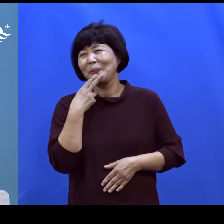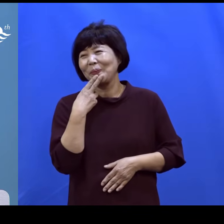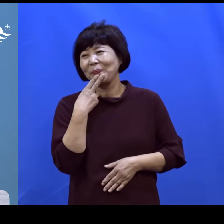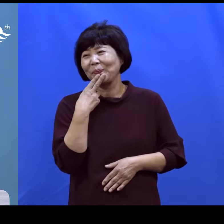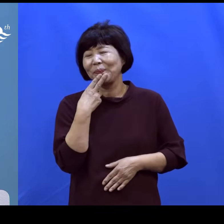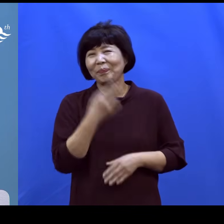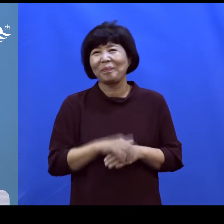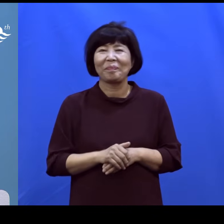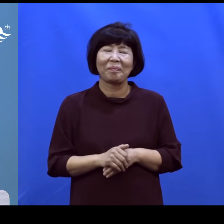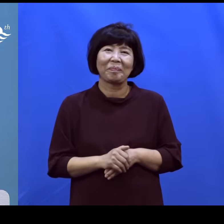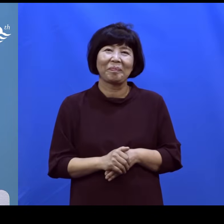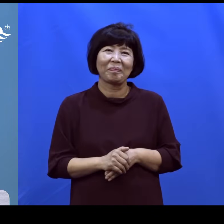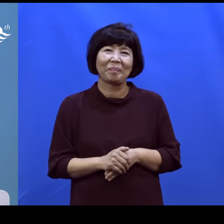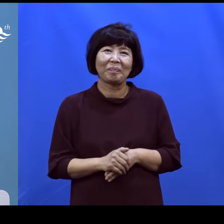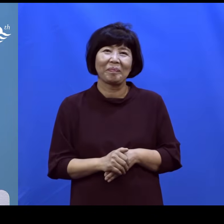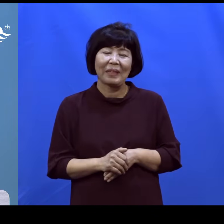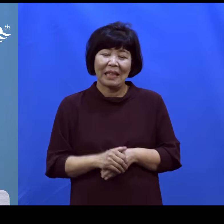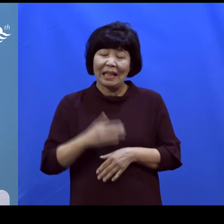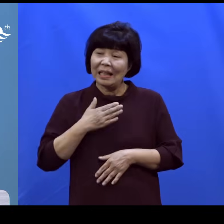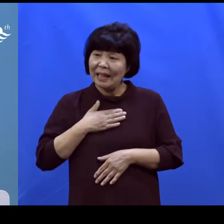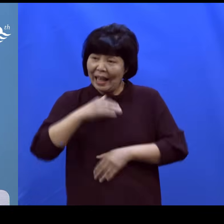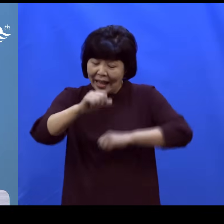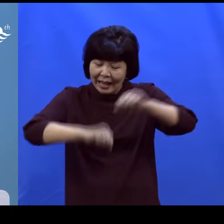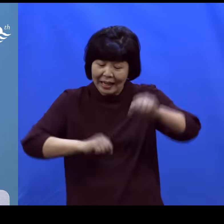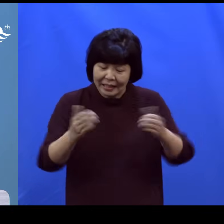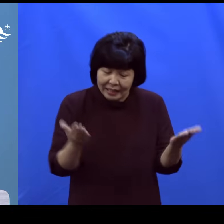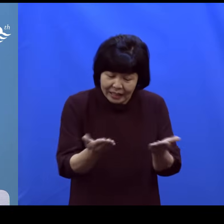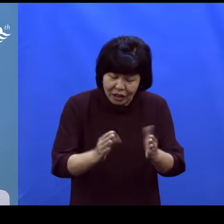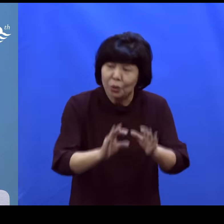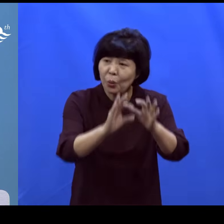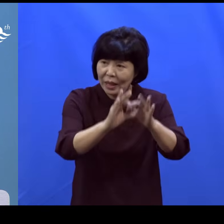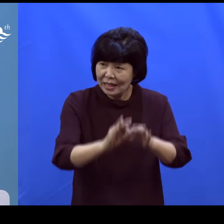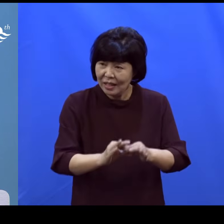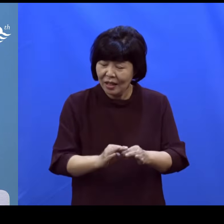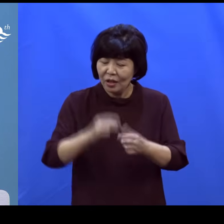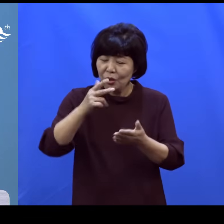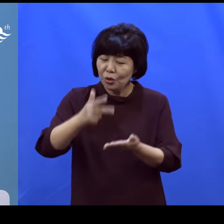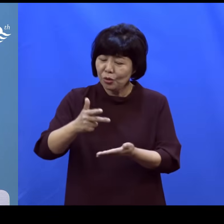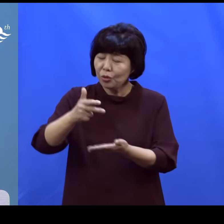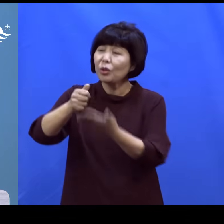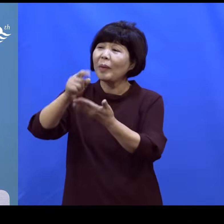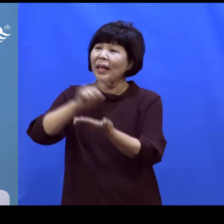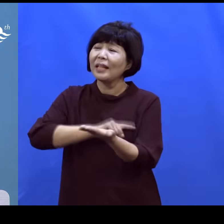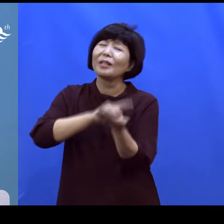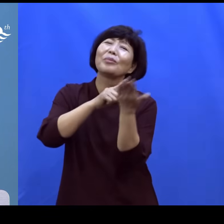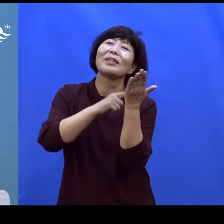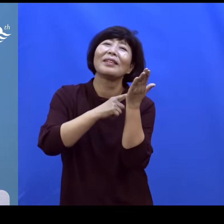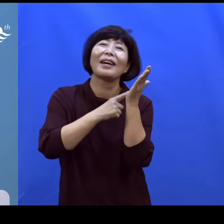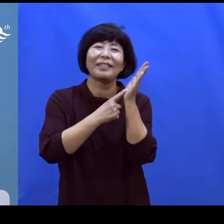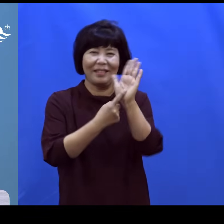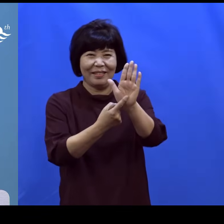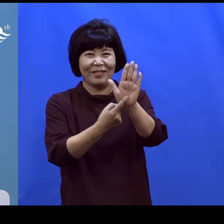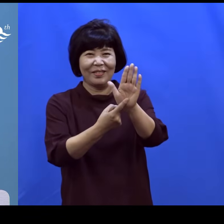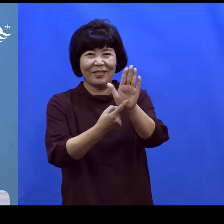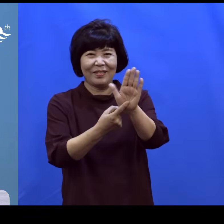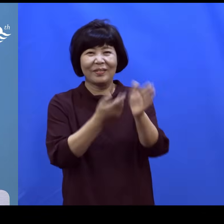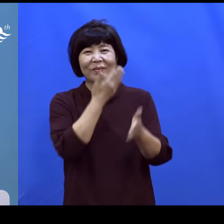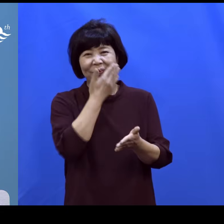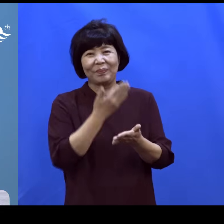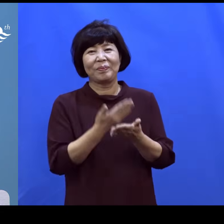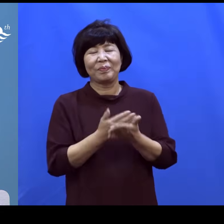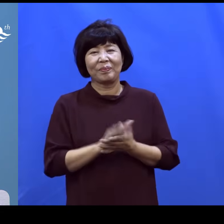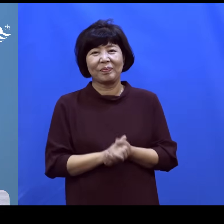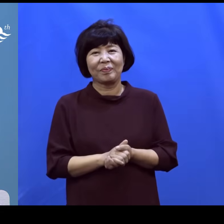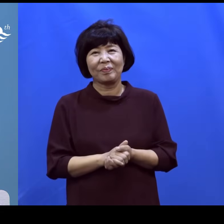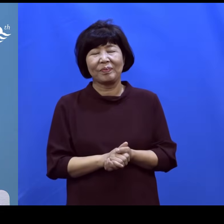하는 일을 통하여 주님의 이름을 높이는 것. 여러분, 종이 열심히 일을 했을 때 사람들이 칭찬할 수 있습니다. 그때 종은